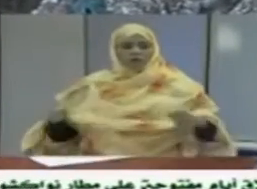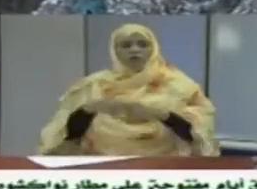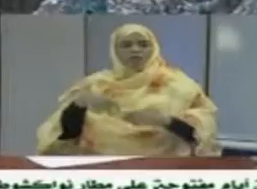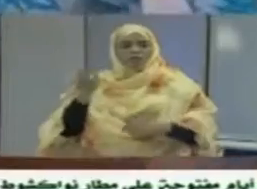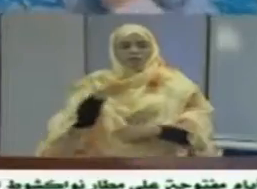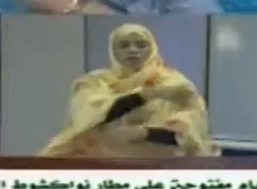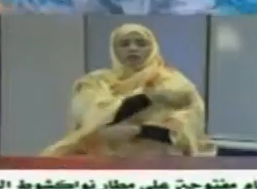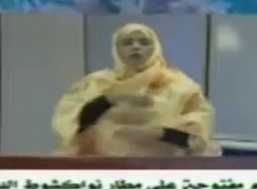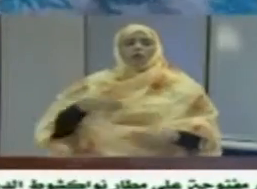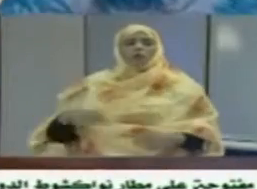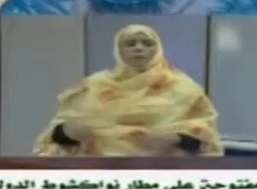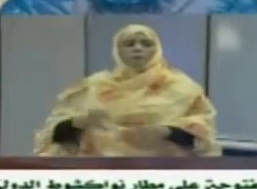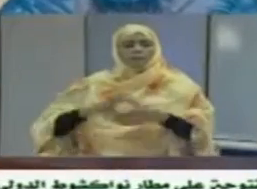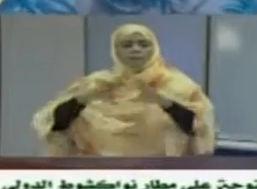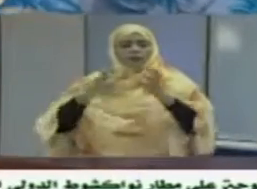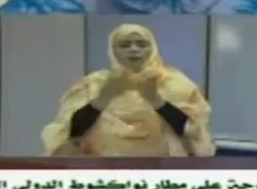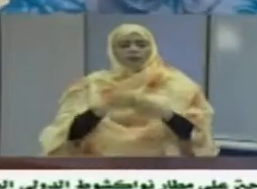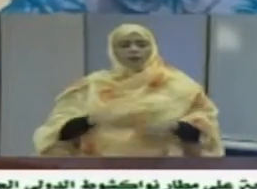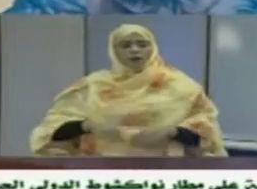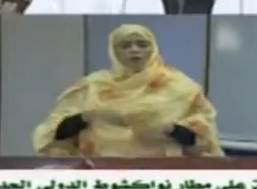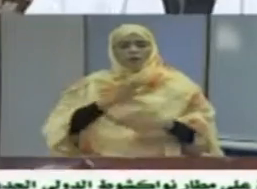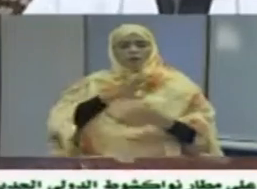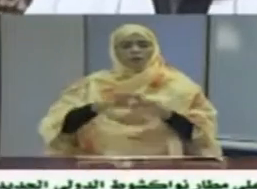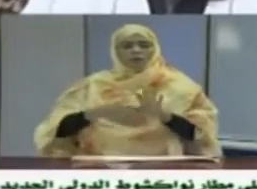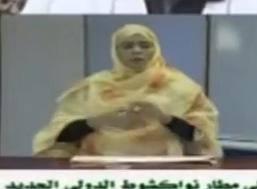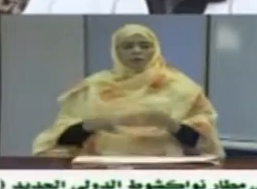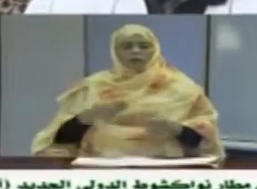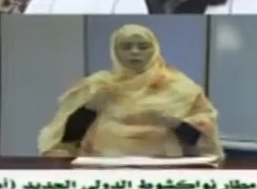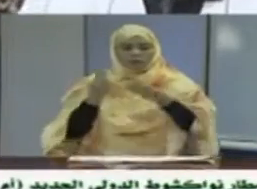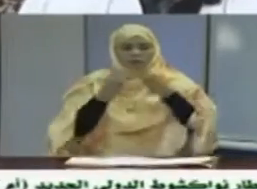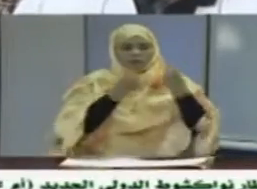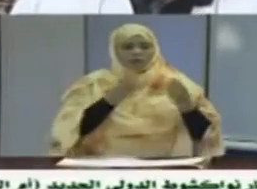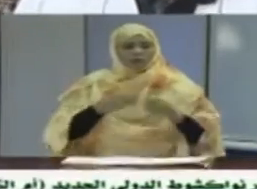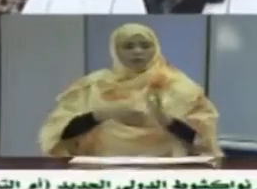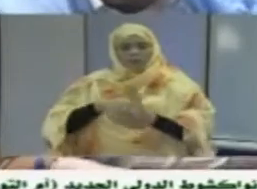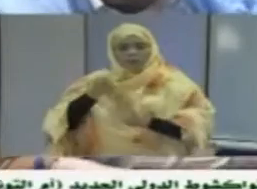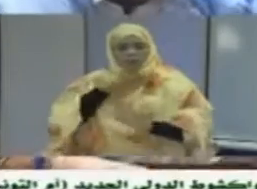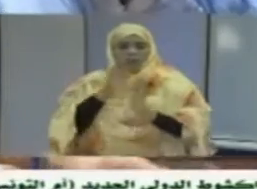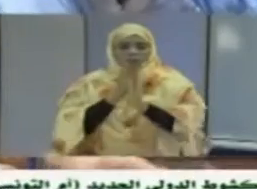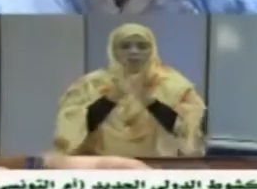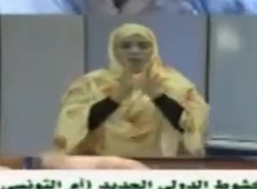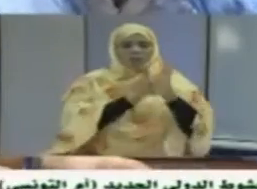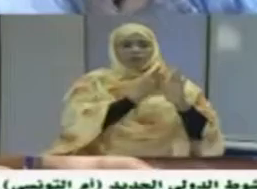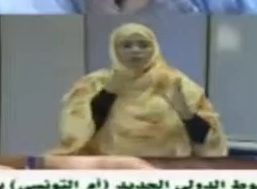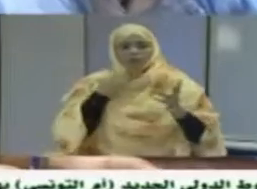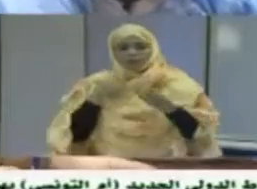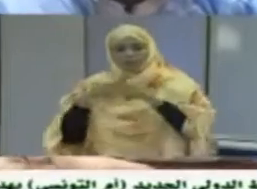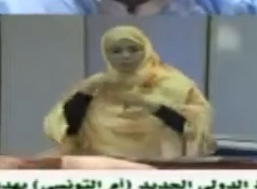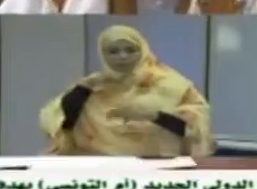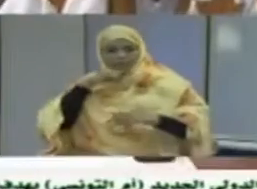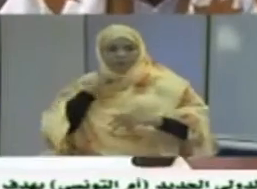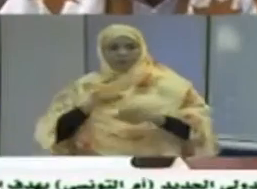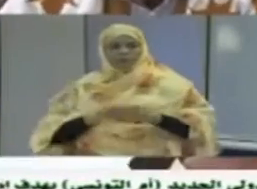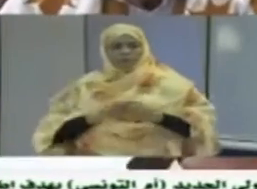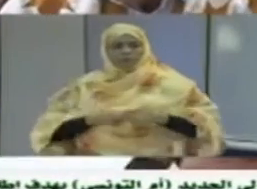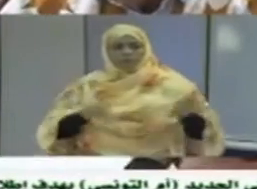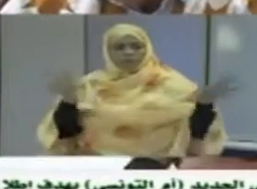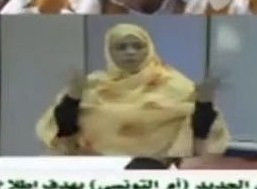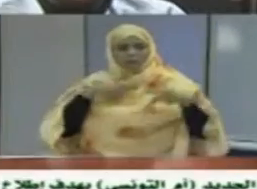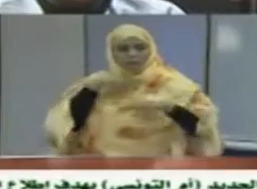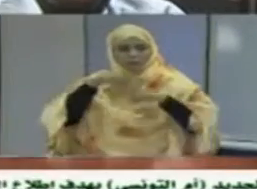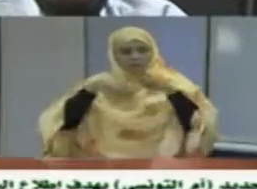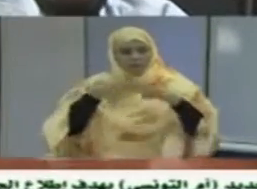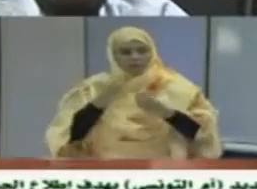استعراض مشاريع القوانين المحالة إلى الجمعية من أجل برمجة بعضها وتقديمه إلى المناقشة في الجلسات العلنية بعد